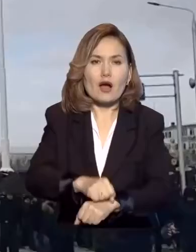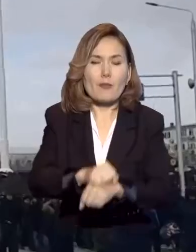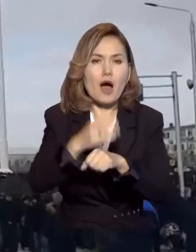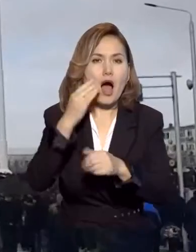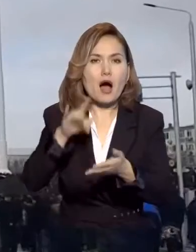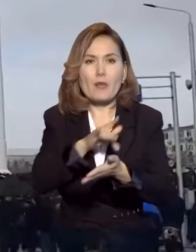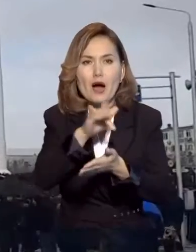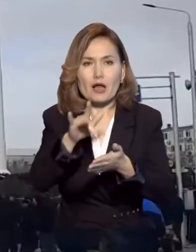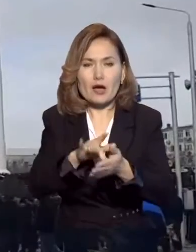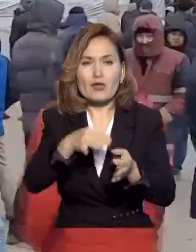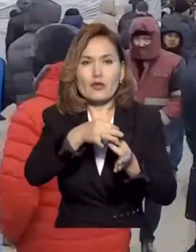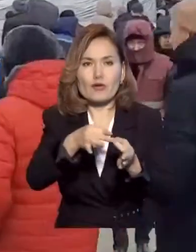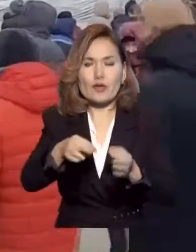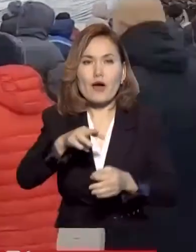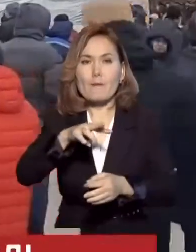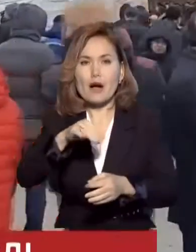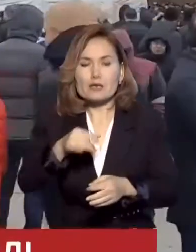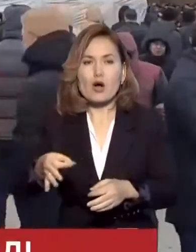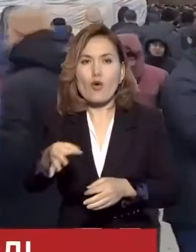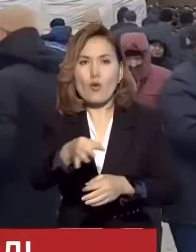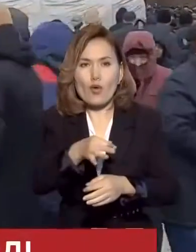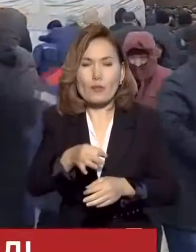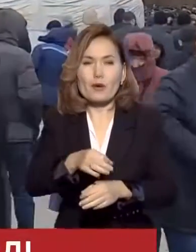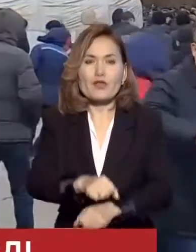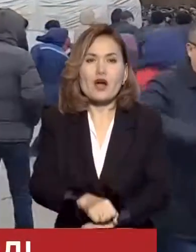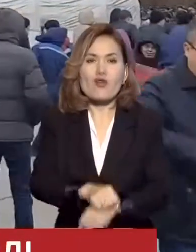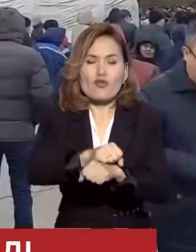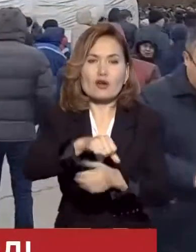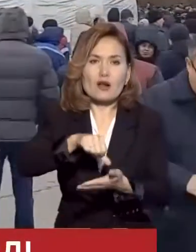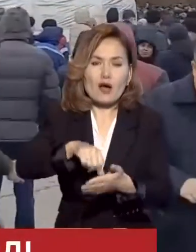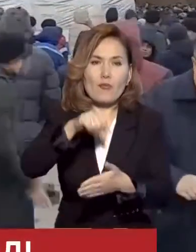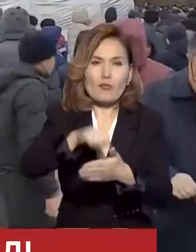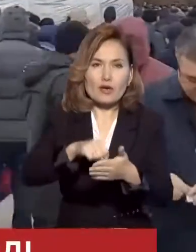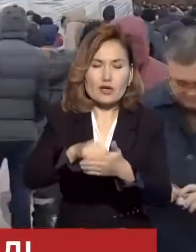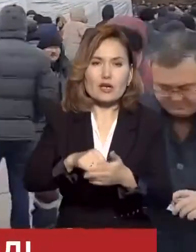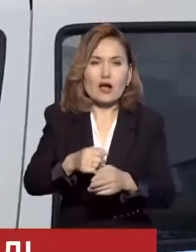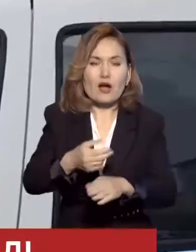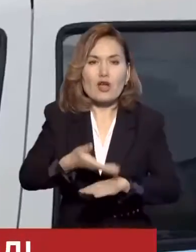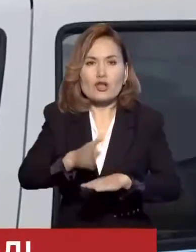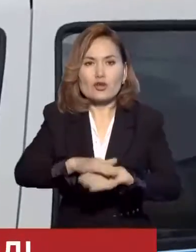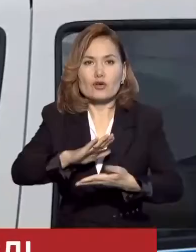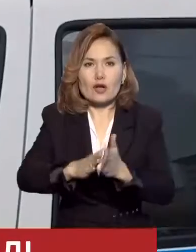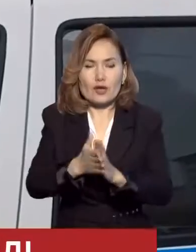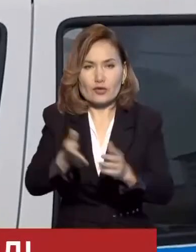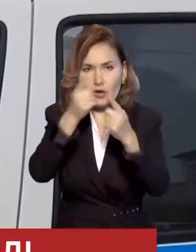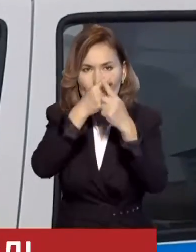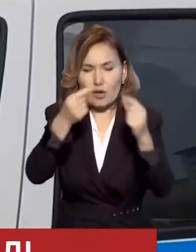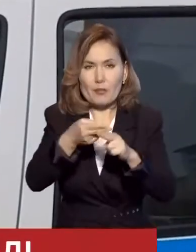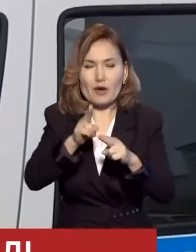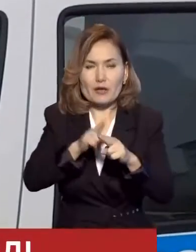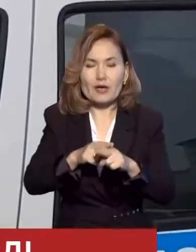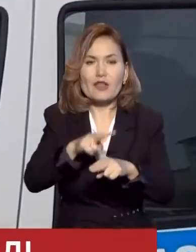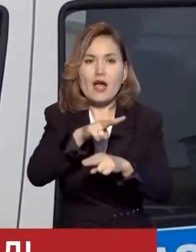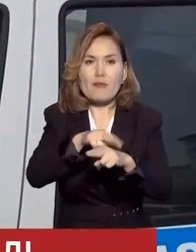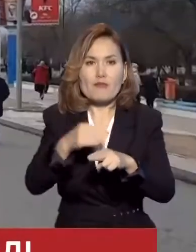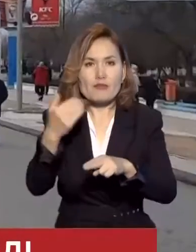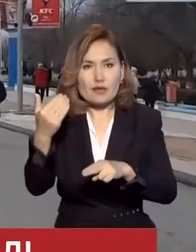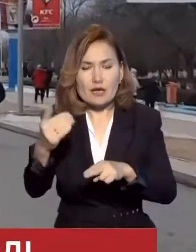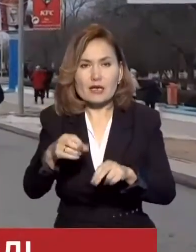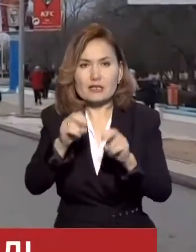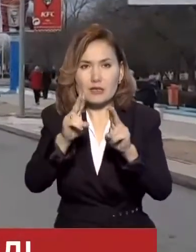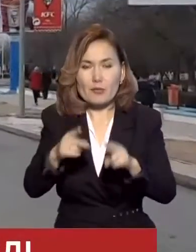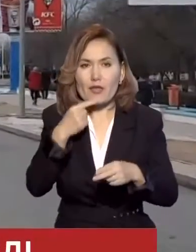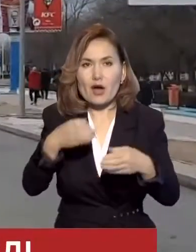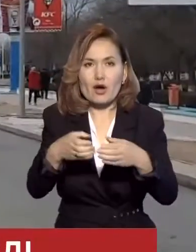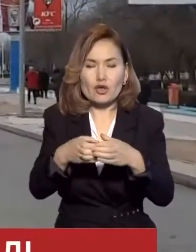қаласы мен Алматы және Маңғыстау облыстарында енгізілген төтенше жағдай ахуалды біртіндеп тұрақтандыруы тиіс. Бұл міндет Ішкі істер министрлігіне, арнайы